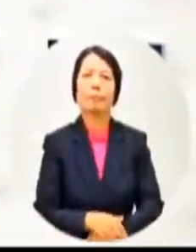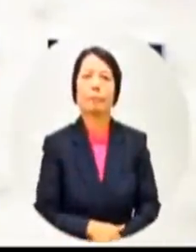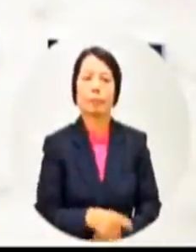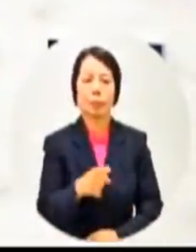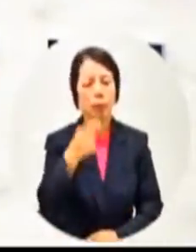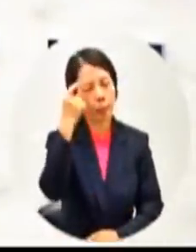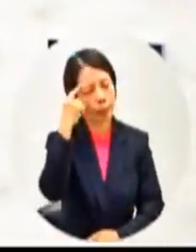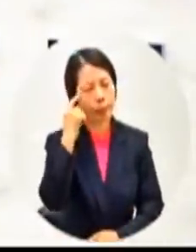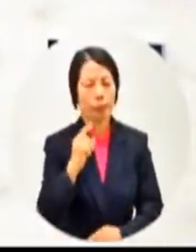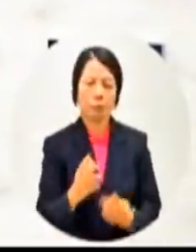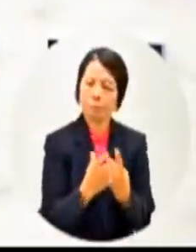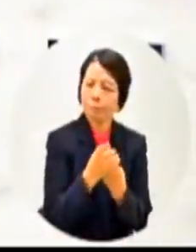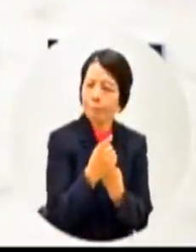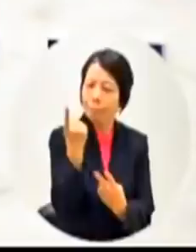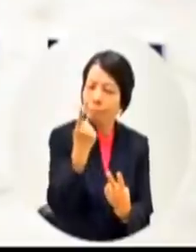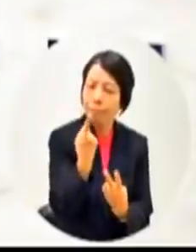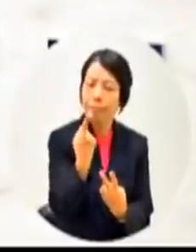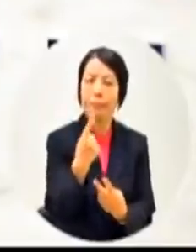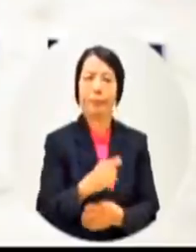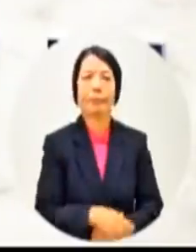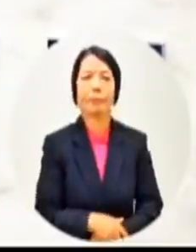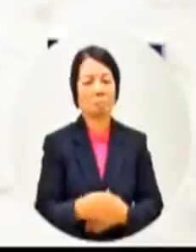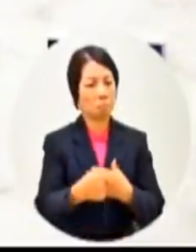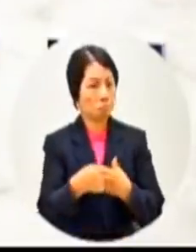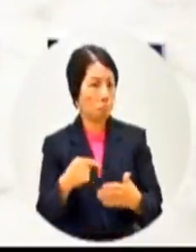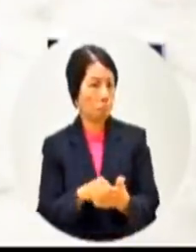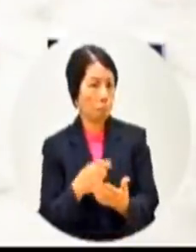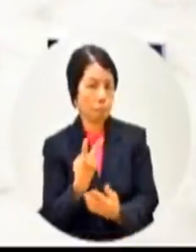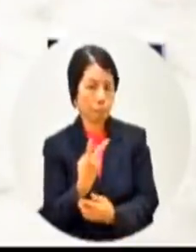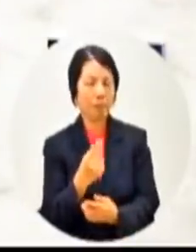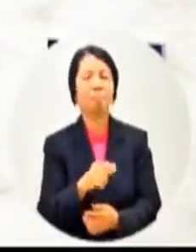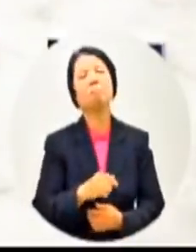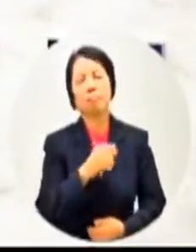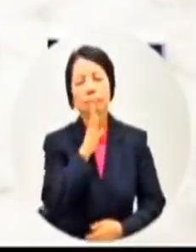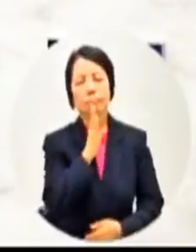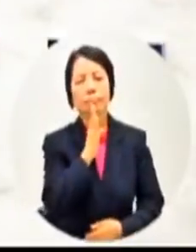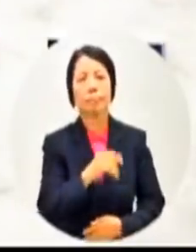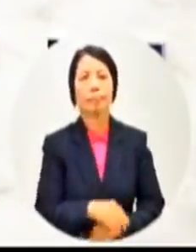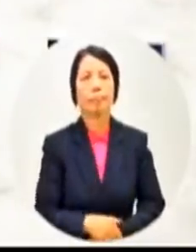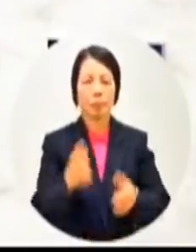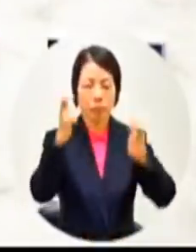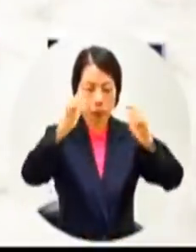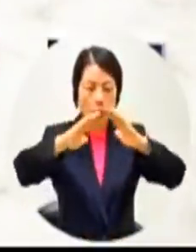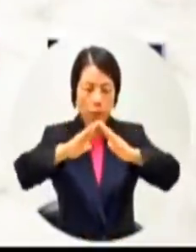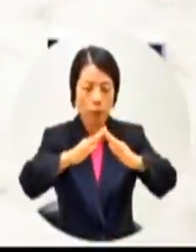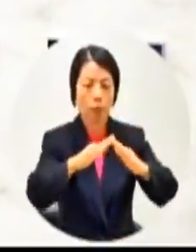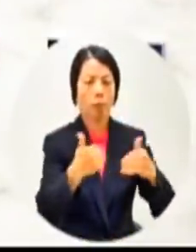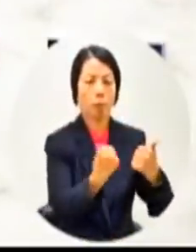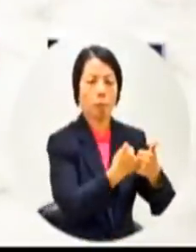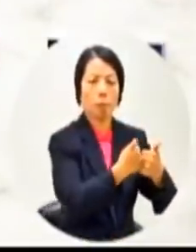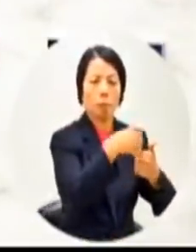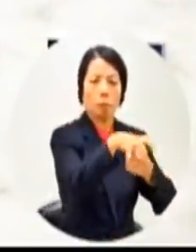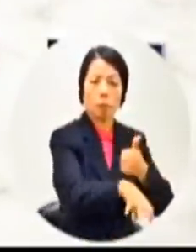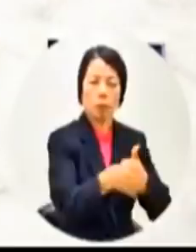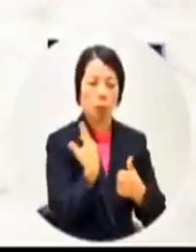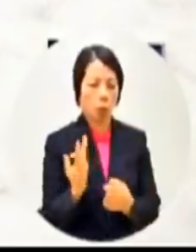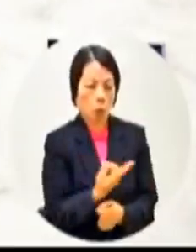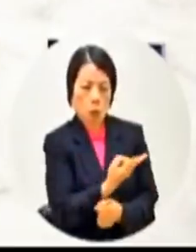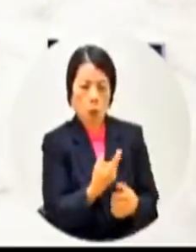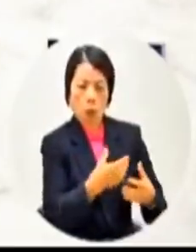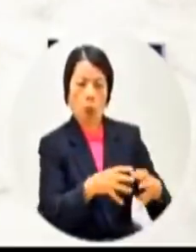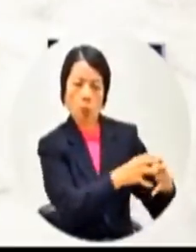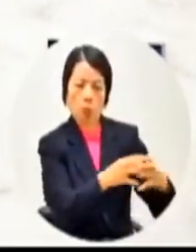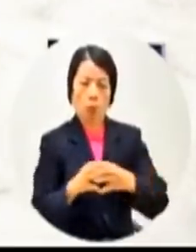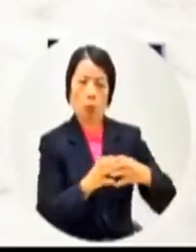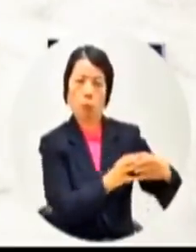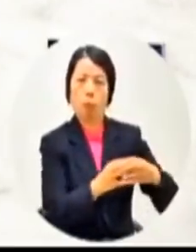肯定是的。如果未来的高雄市政府跟议会之间我们政通人和， 福惠合作。我们只要对